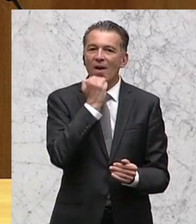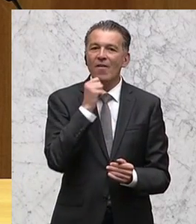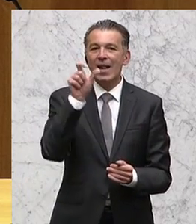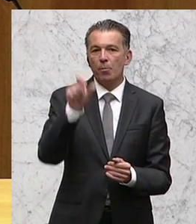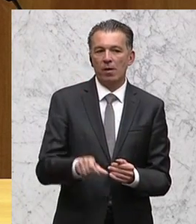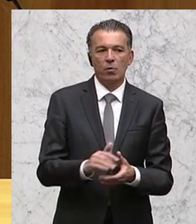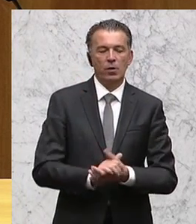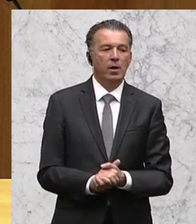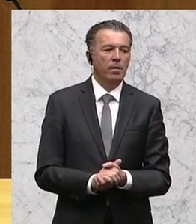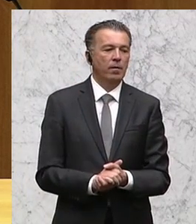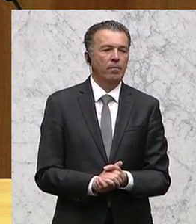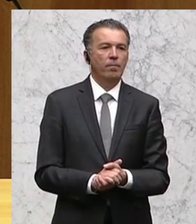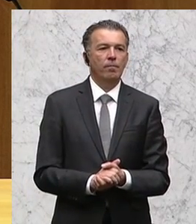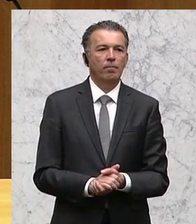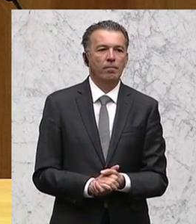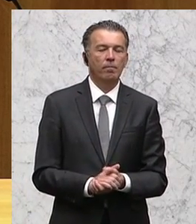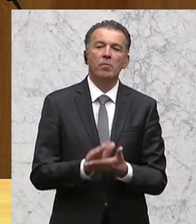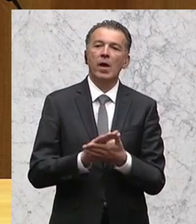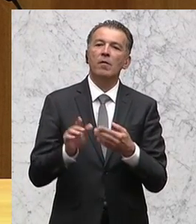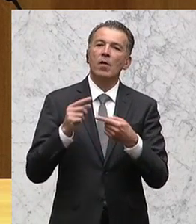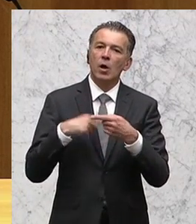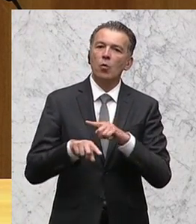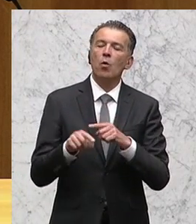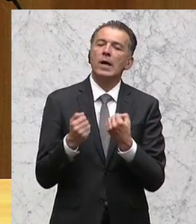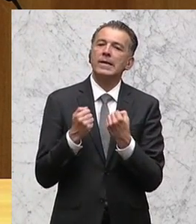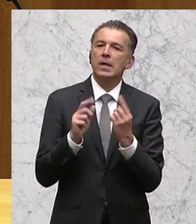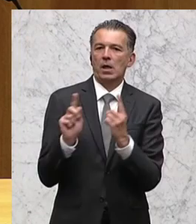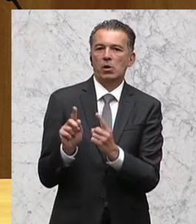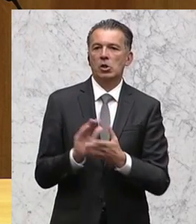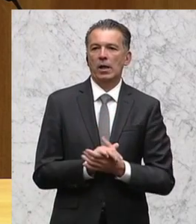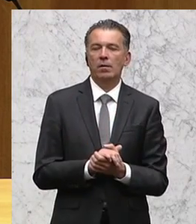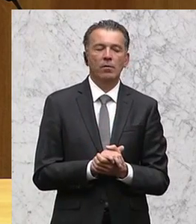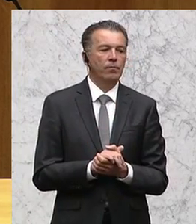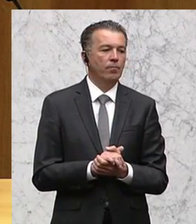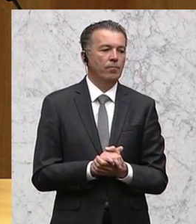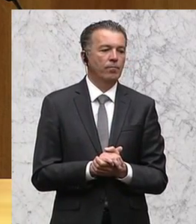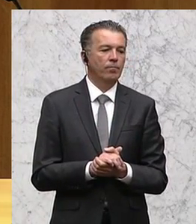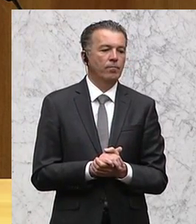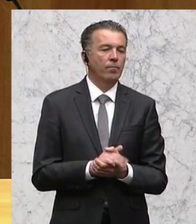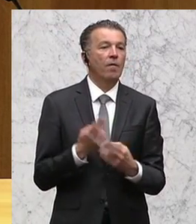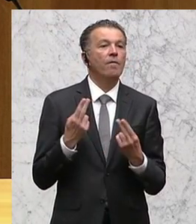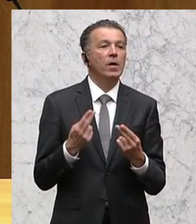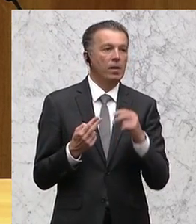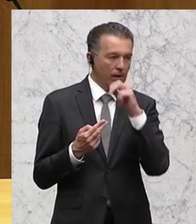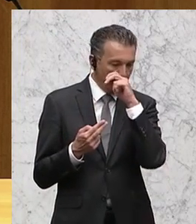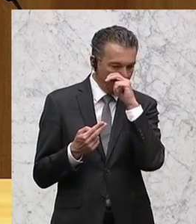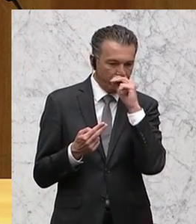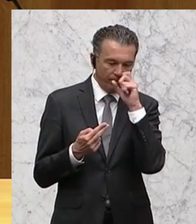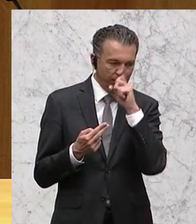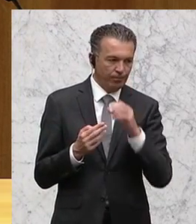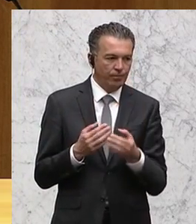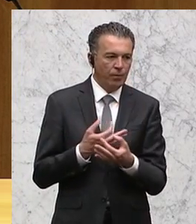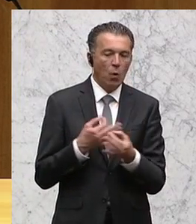Privatpersonen. Der einfache Zugang ist gewährleistet und entscheidend auch, dass es